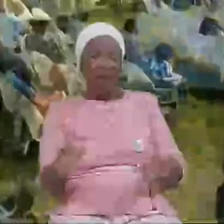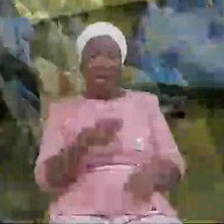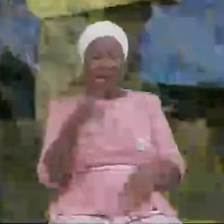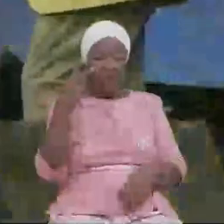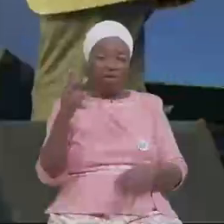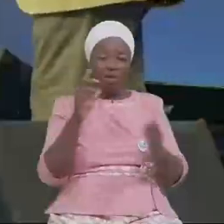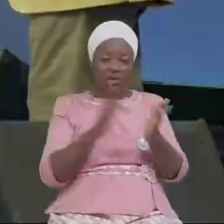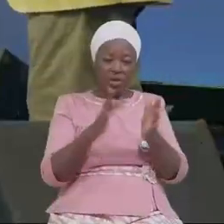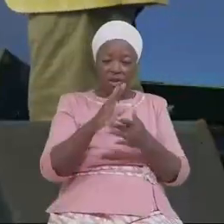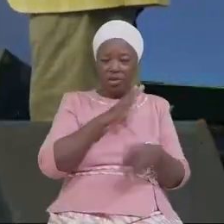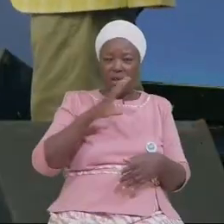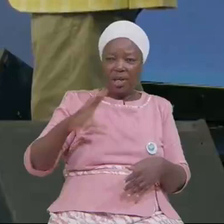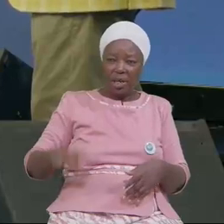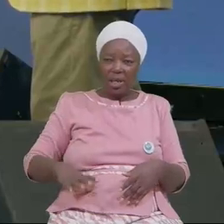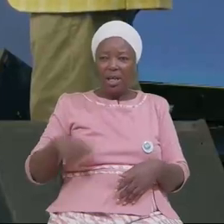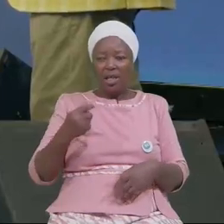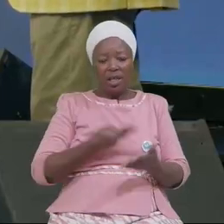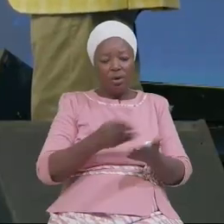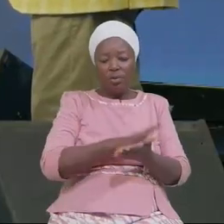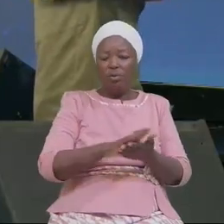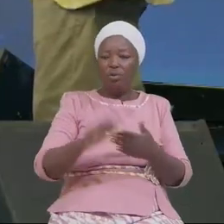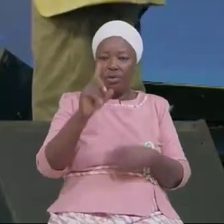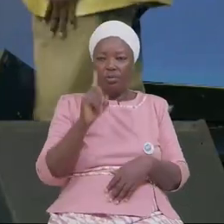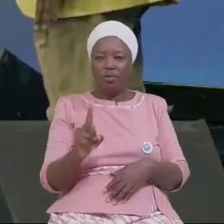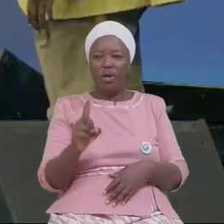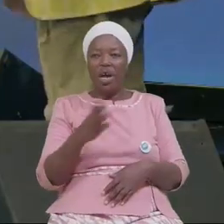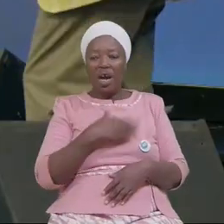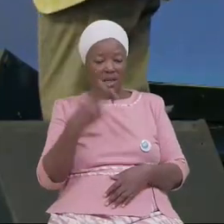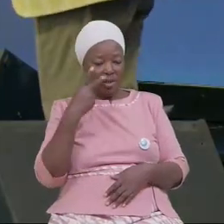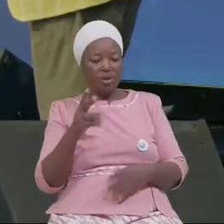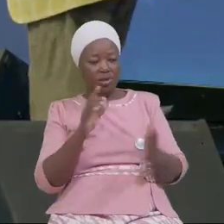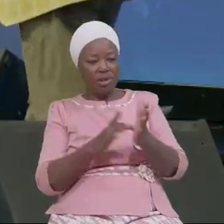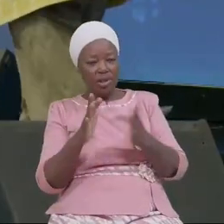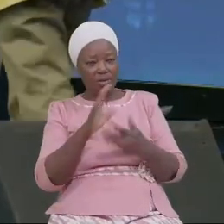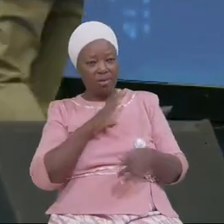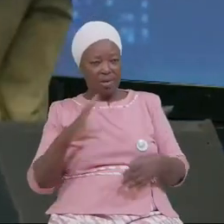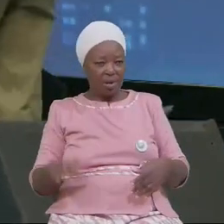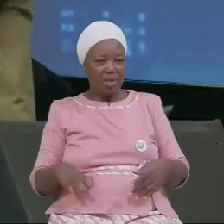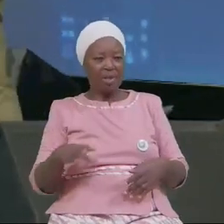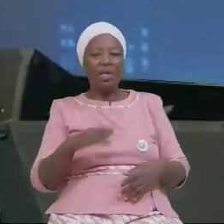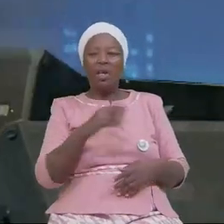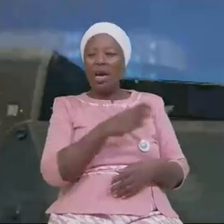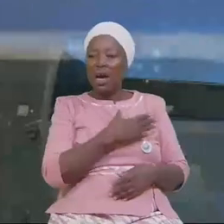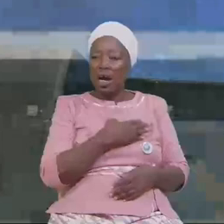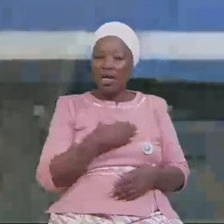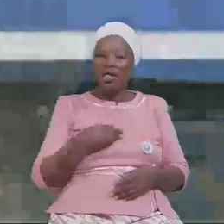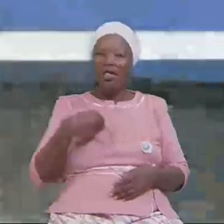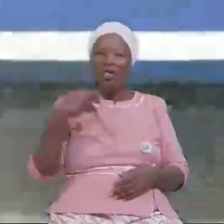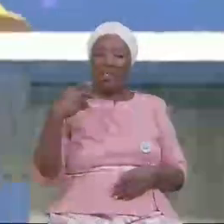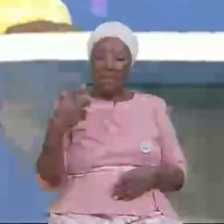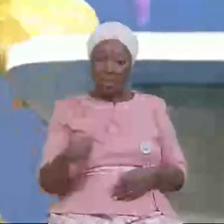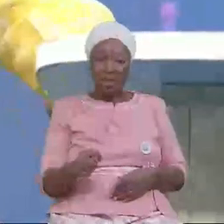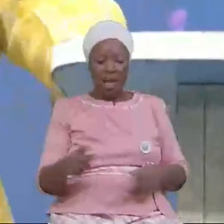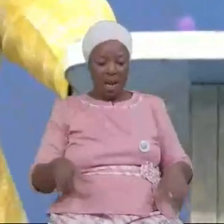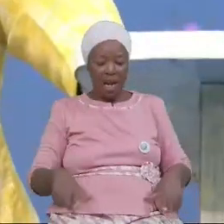l'innocent, l'irrépréhensible, Jésus, le saint, elle a vu Jésus,